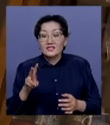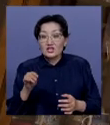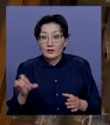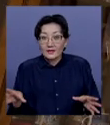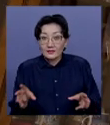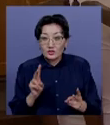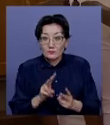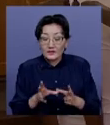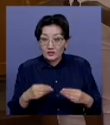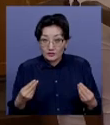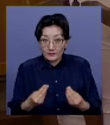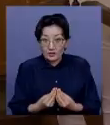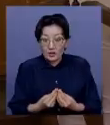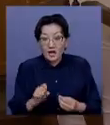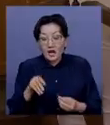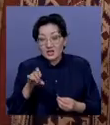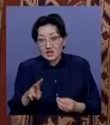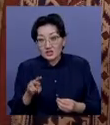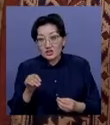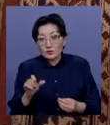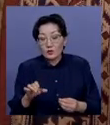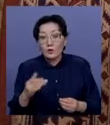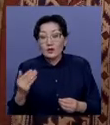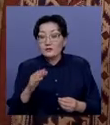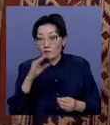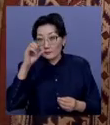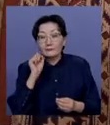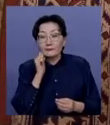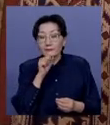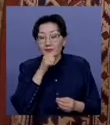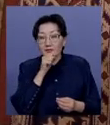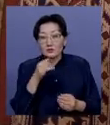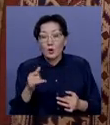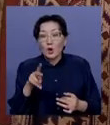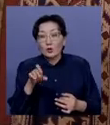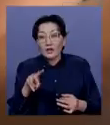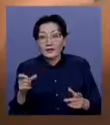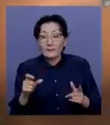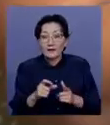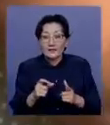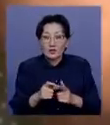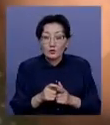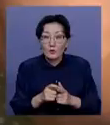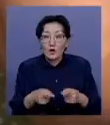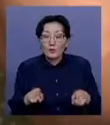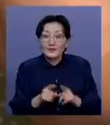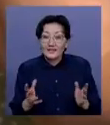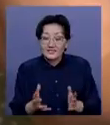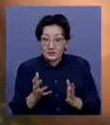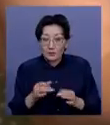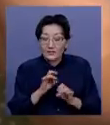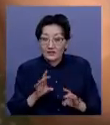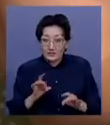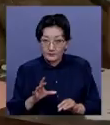кезігіп отбасын құрады. Ал Ажар Жандосова нағашы атасы Ильяс Жансүгіровтің құлагер поэмасы тар қапастан қалай сақталып қалғанын